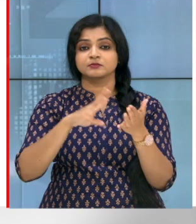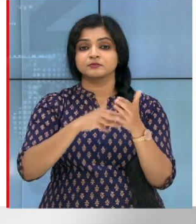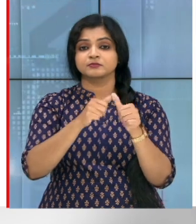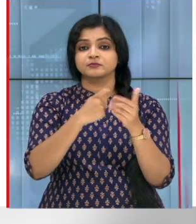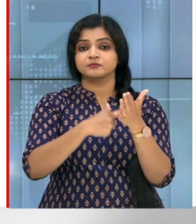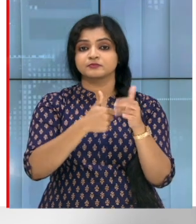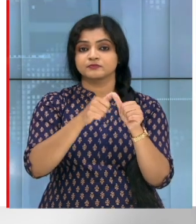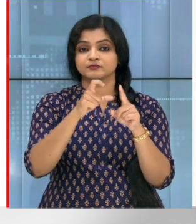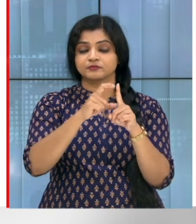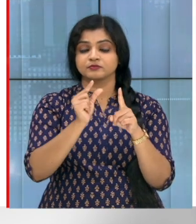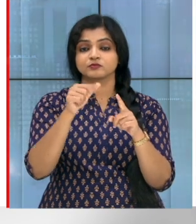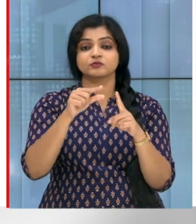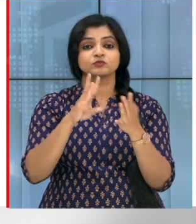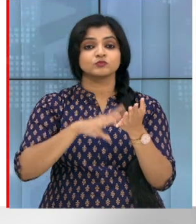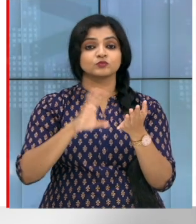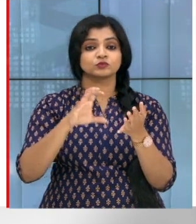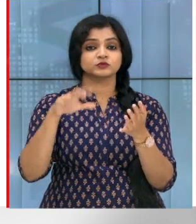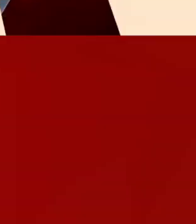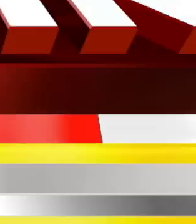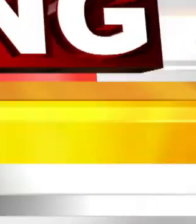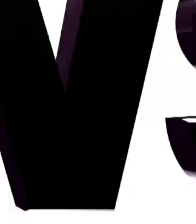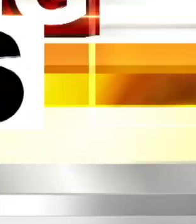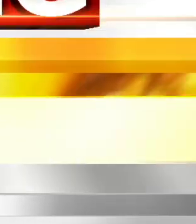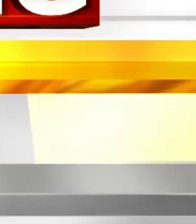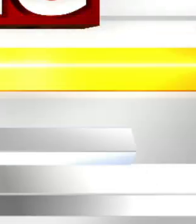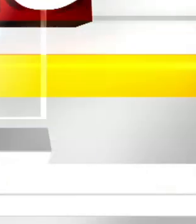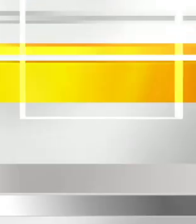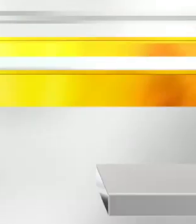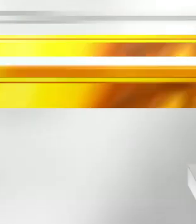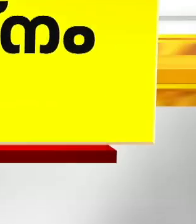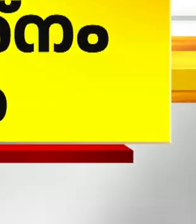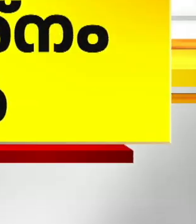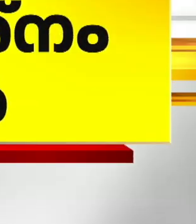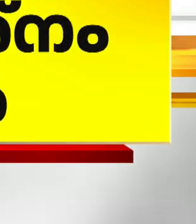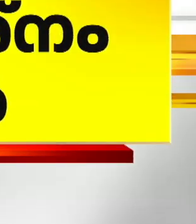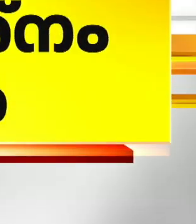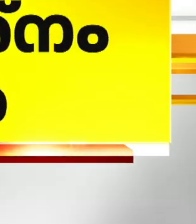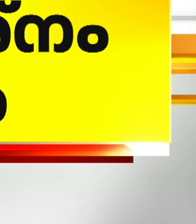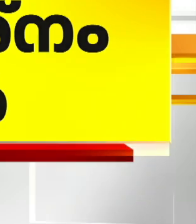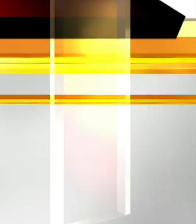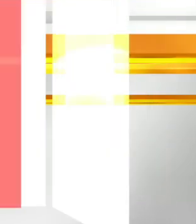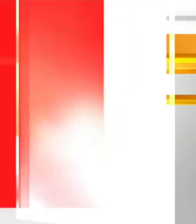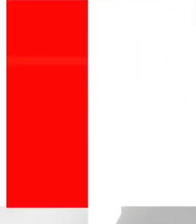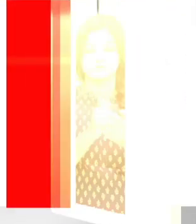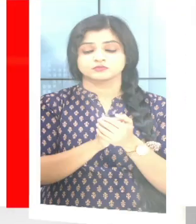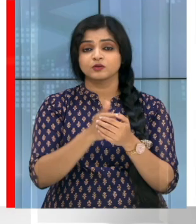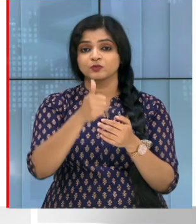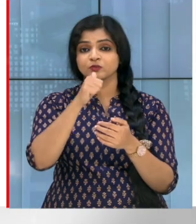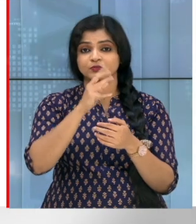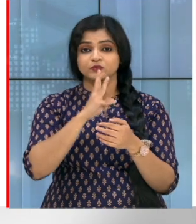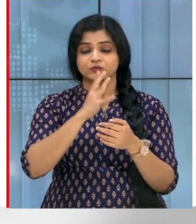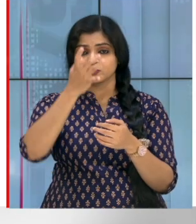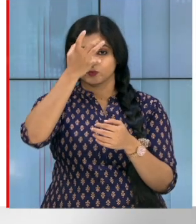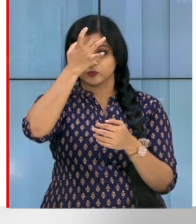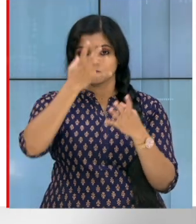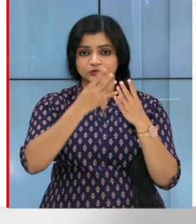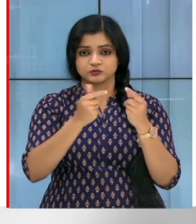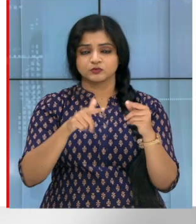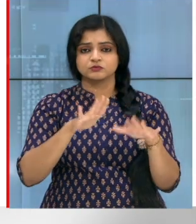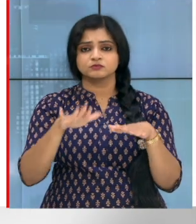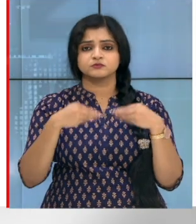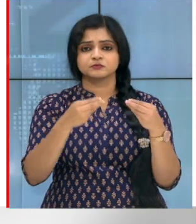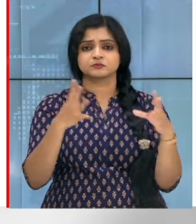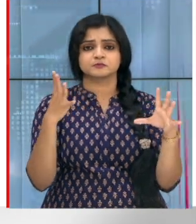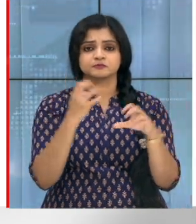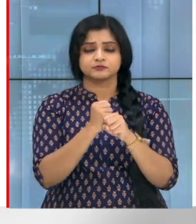തുടങ്ങിയവരെ എതിർകക്ഷികളാക്കിയാണ് ഹർജി. കുടിവെള്ള പ്രശ്നം പരിഹരിക്കാൻ നടപടിയെടുക്കുന്നില്ല എന്നുള്ളതാണ് ഹർജിയിൽ ചൂണ്ടിക്കാണിക്കുന്നത്. അടിയന്തര